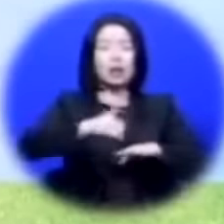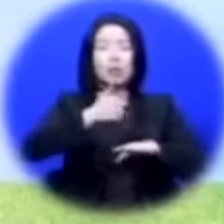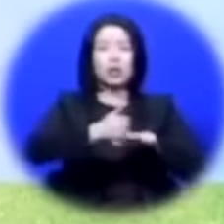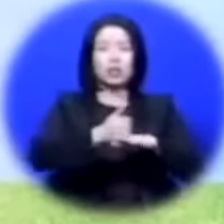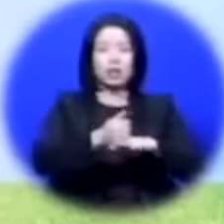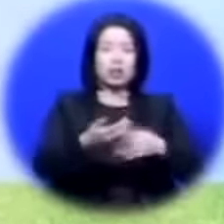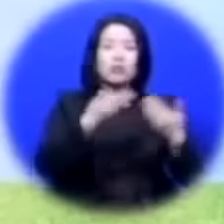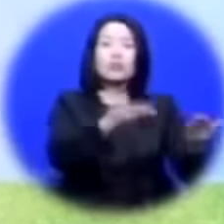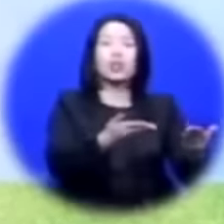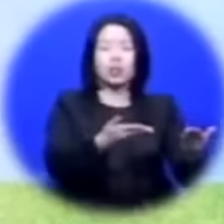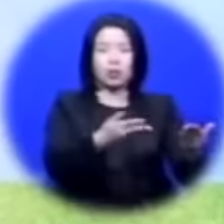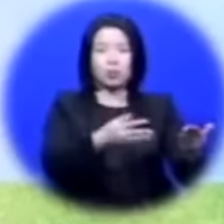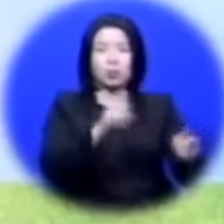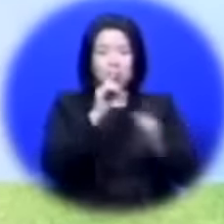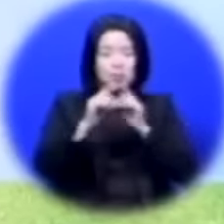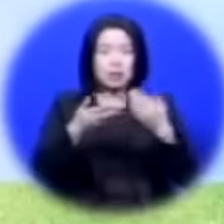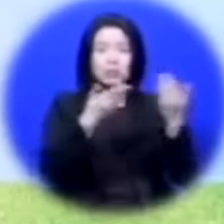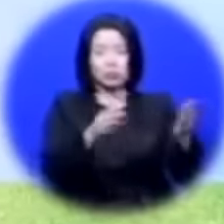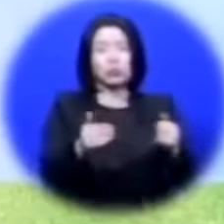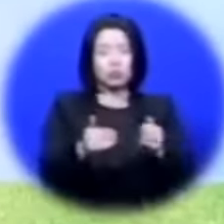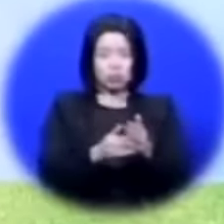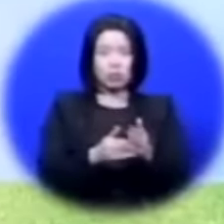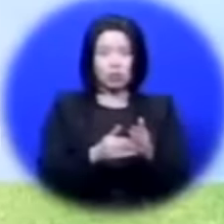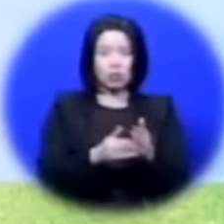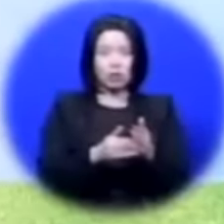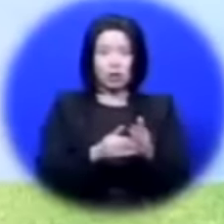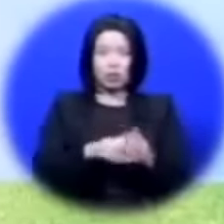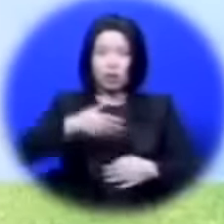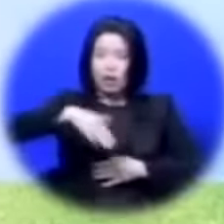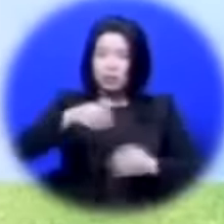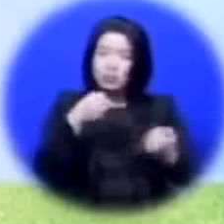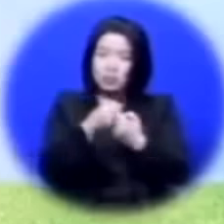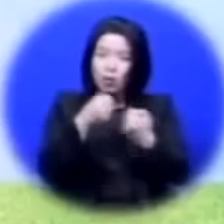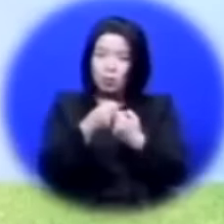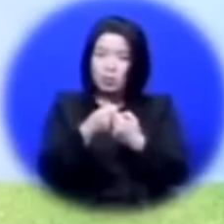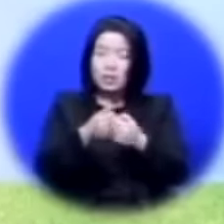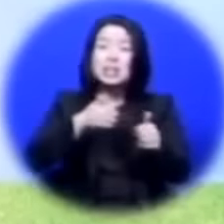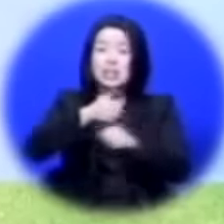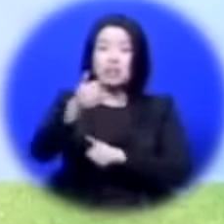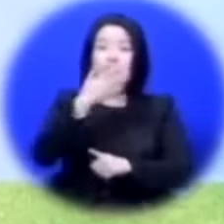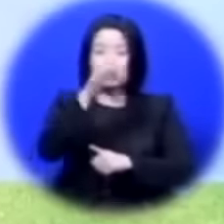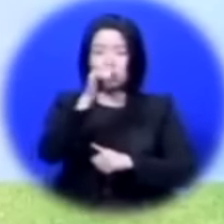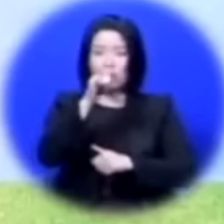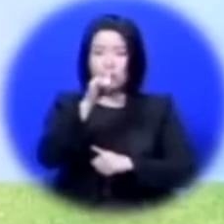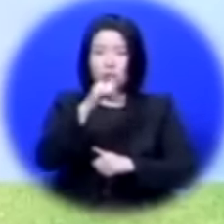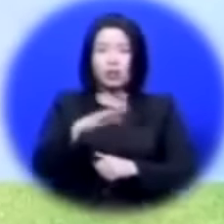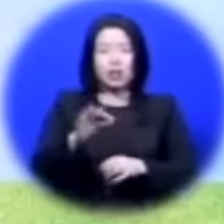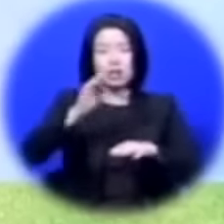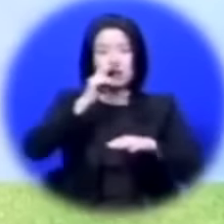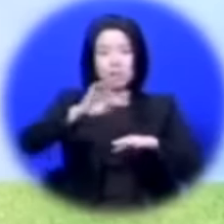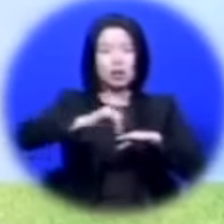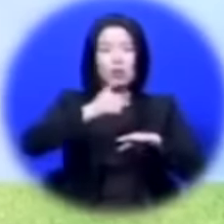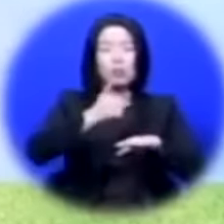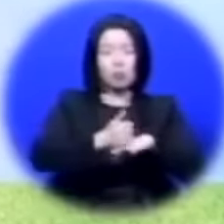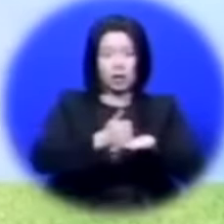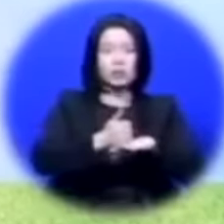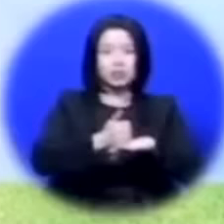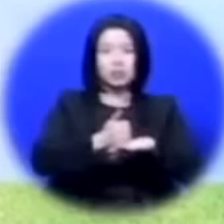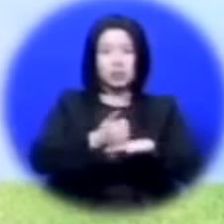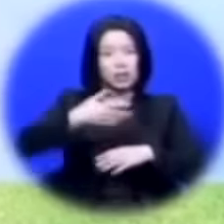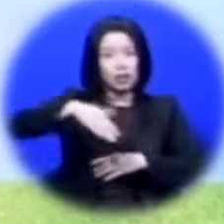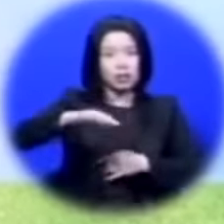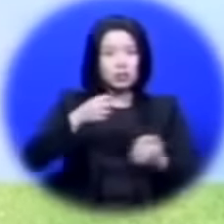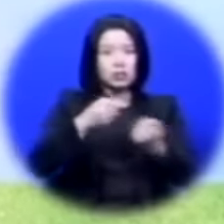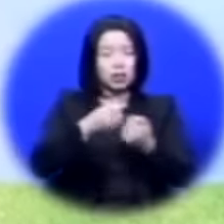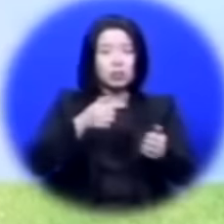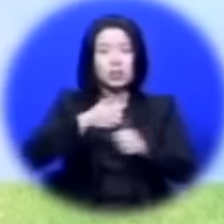싸움은이기는 거예요은 싸워서 이겼습니다 그런데 하나님의 명령을 순종하지